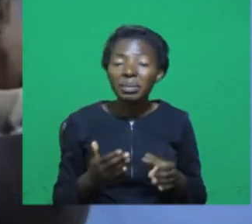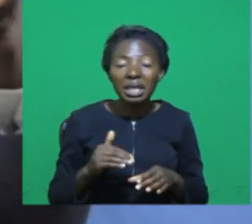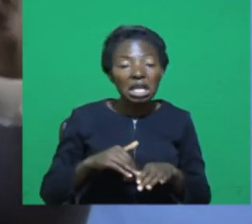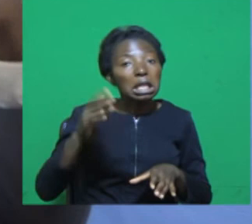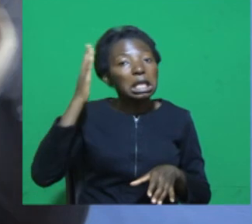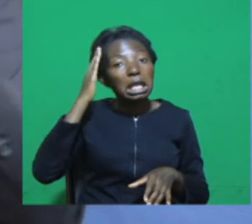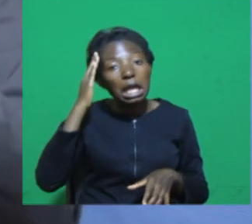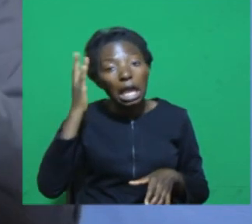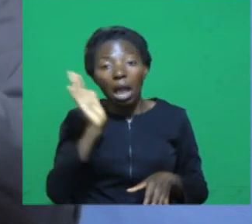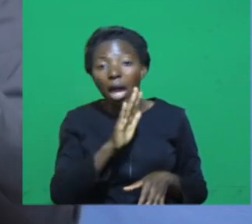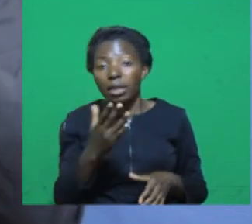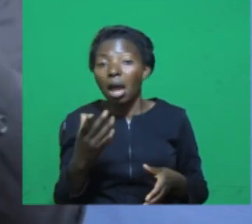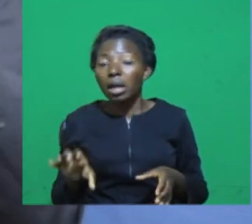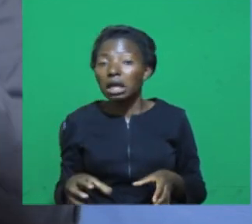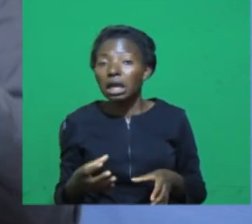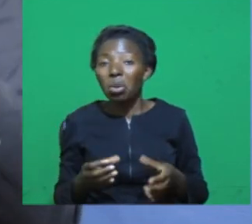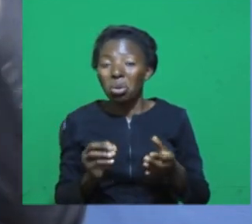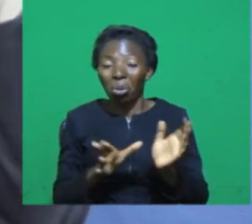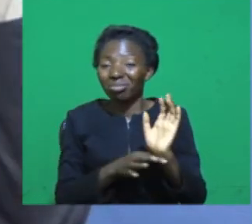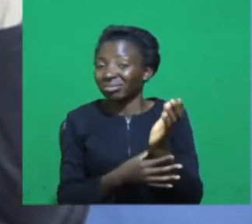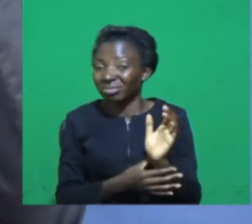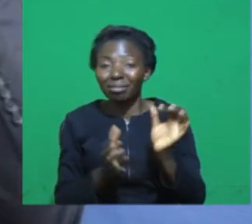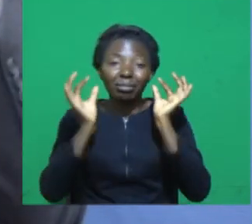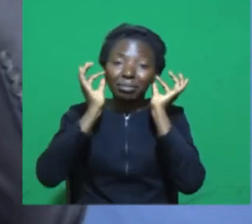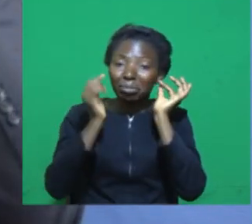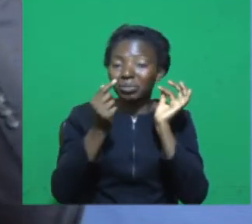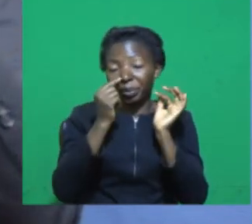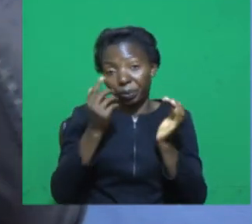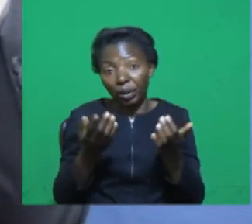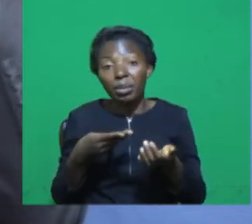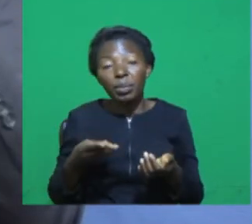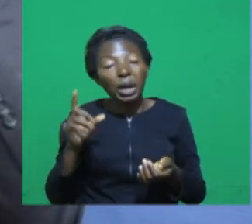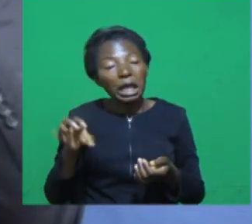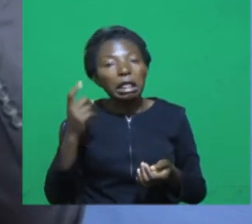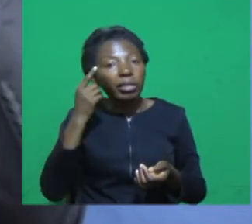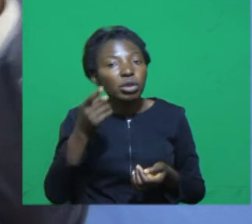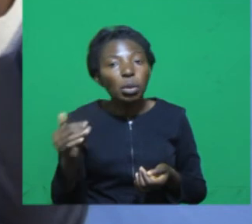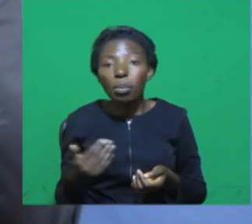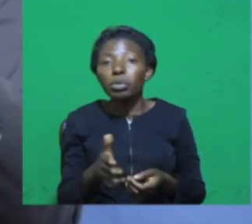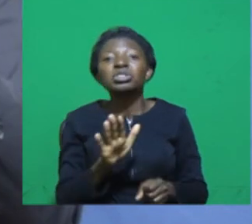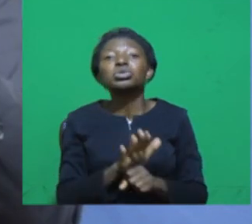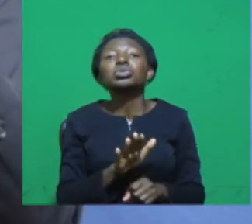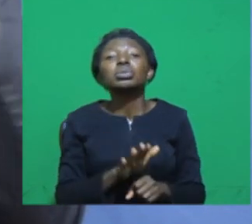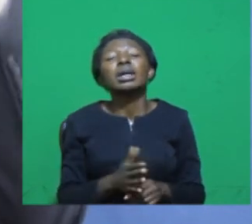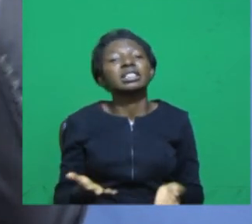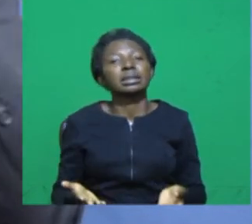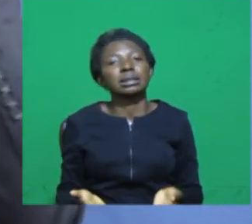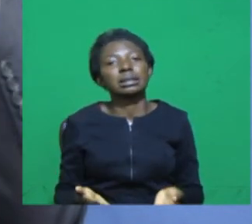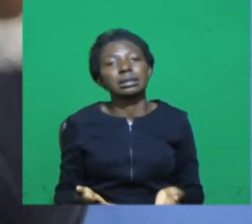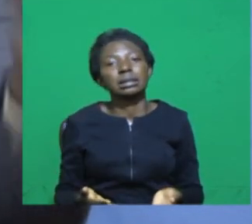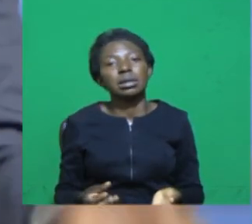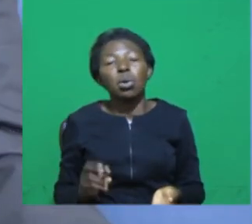mumusoro, inogona kuuya mune zvinopfekwa mumaoko, munzeve, muhuro, inogona kuuya chero zvekupfeka pamuviri chaizvo